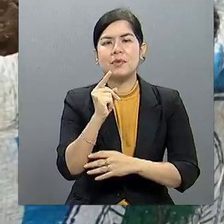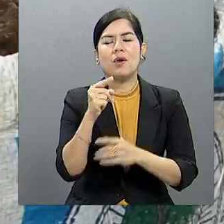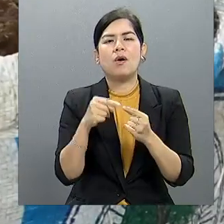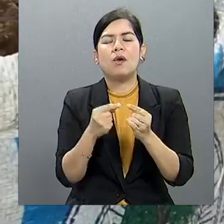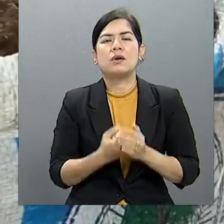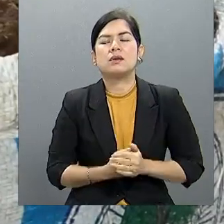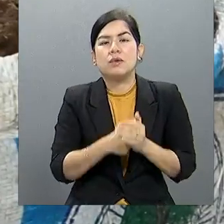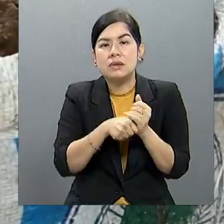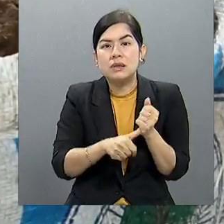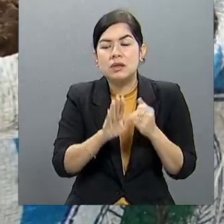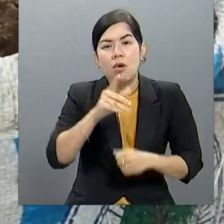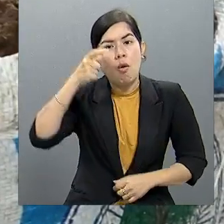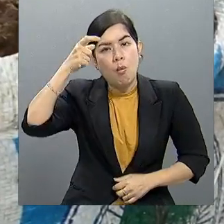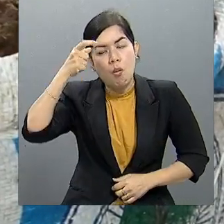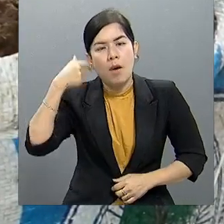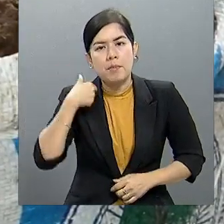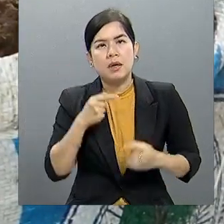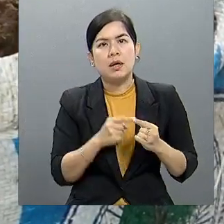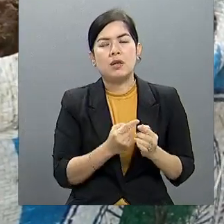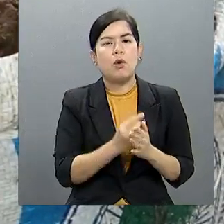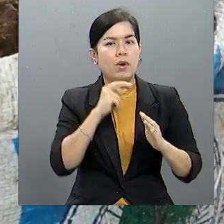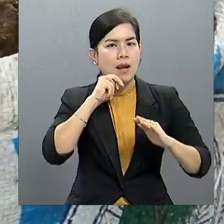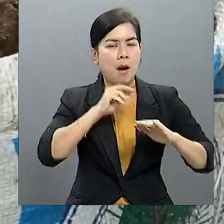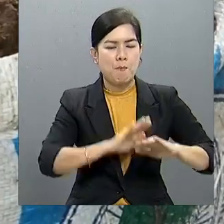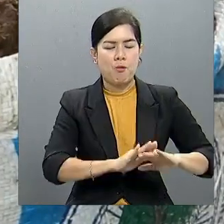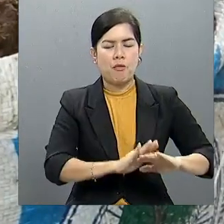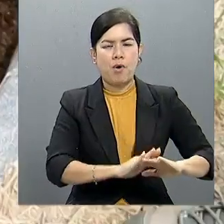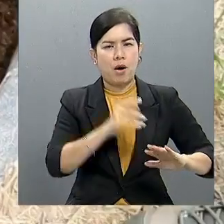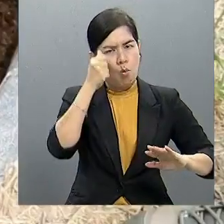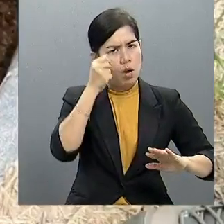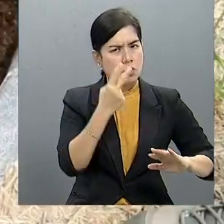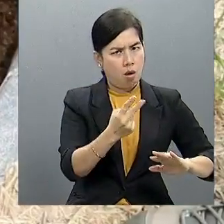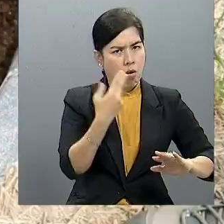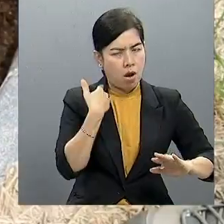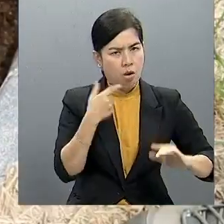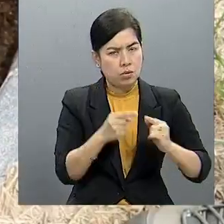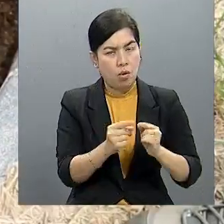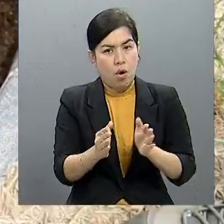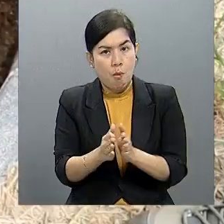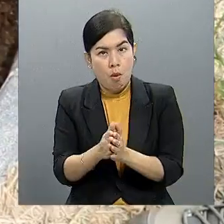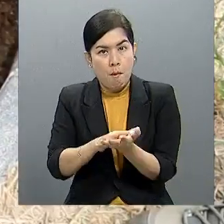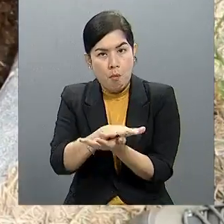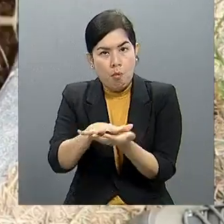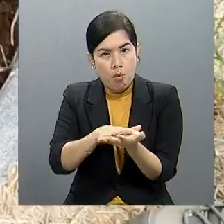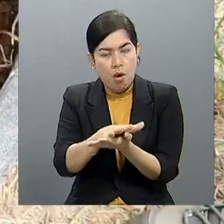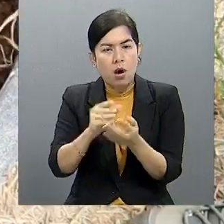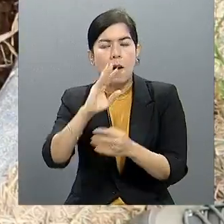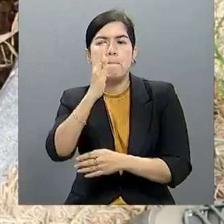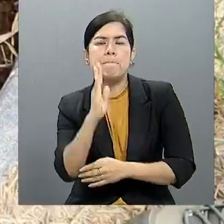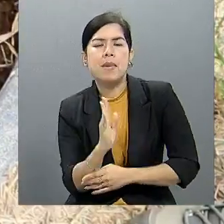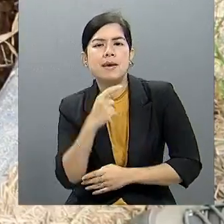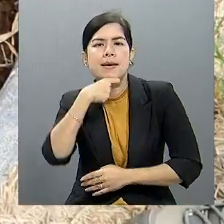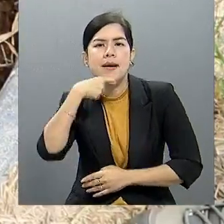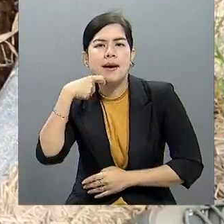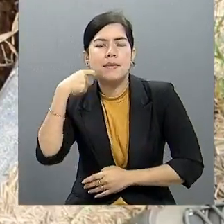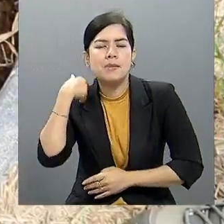าประมาณ 2 วนนะคะจากนั้นนำมาค้กคร้าวผสมกับใบไ่แห้งน้ำหมักจูลินซีสังคร้อสแสง